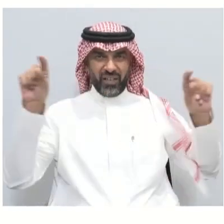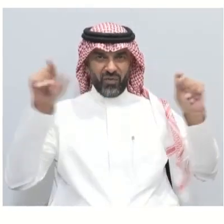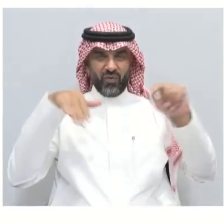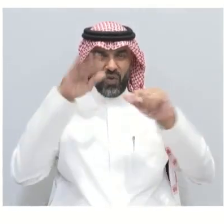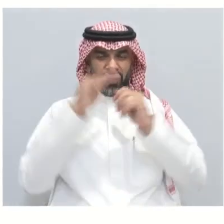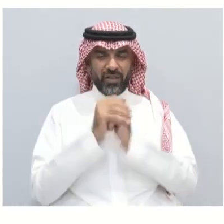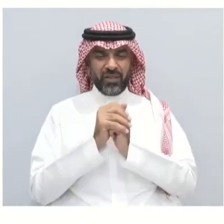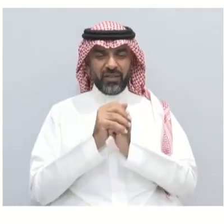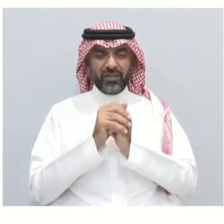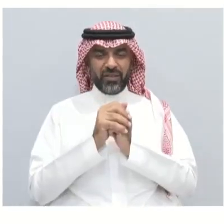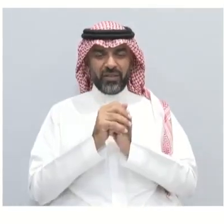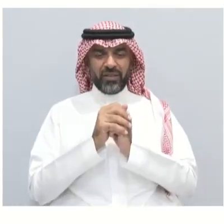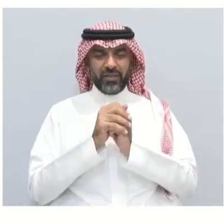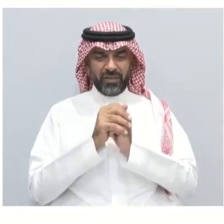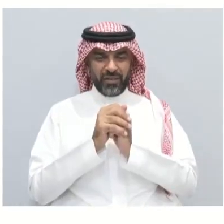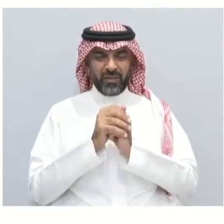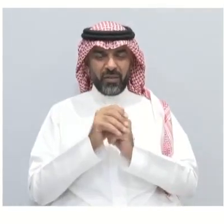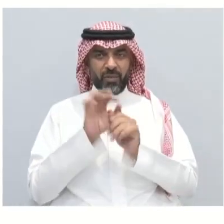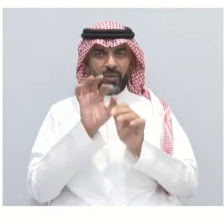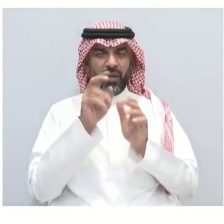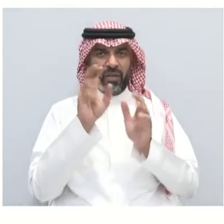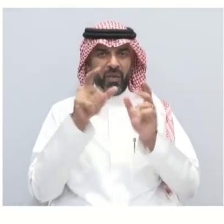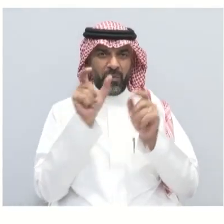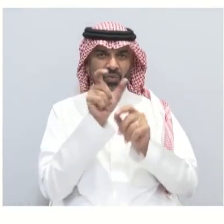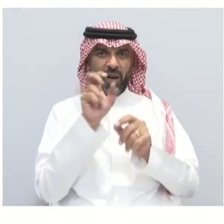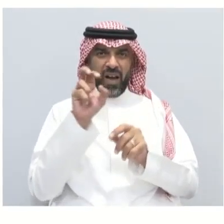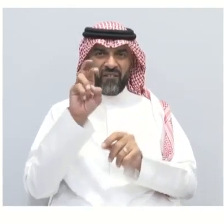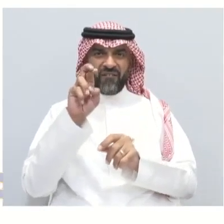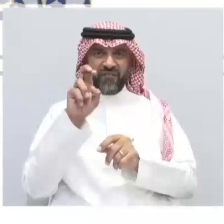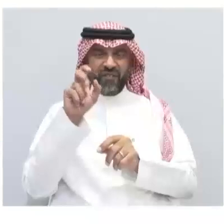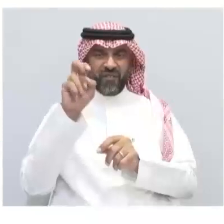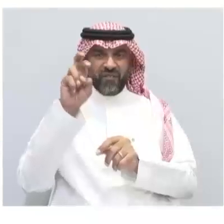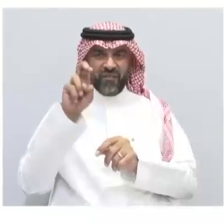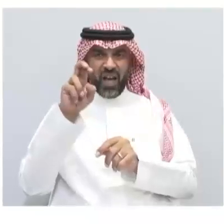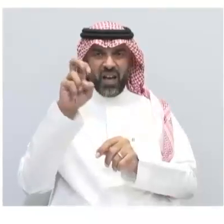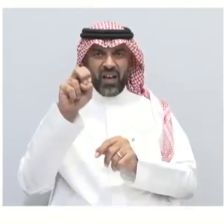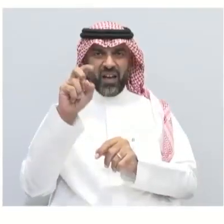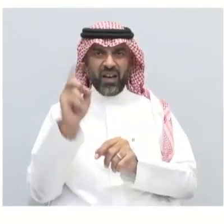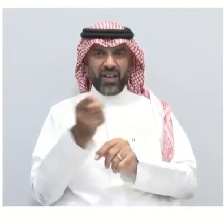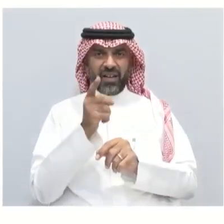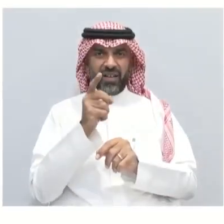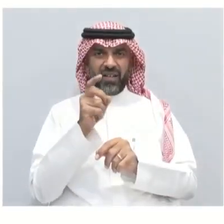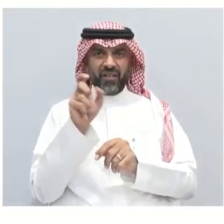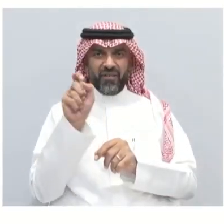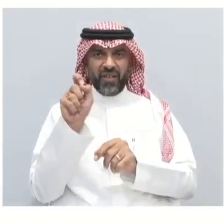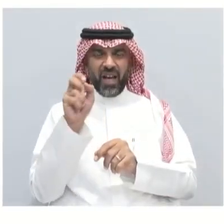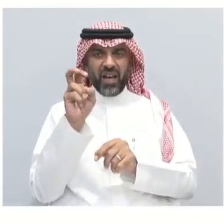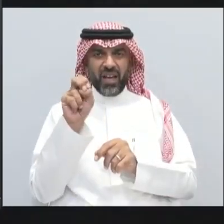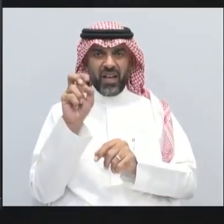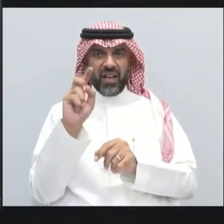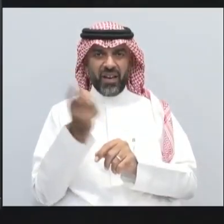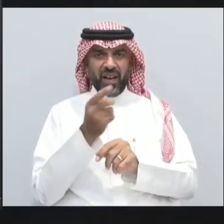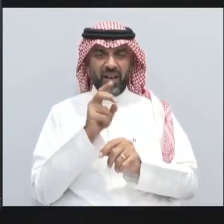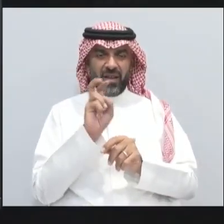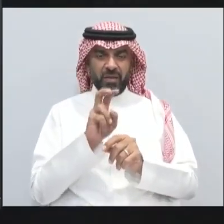الهوم نذهب الى مجموعه الفقره او البراجراف ثم نجد الضبط او المحاذاه موجوده